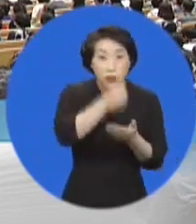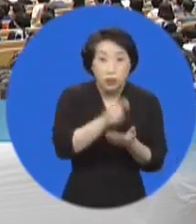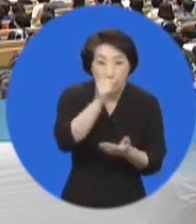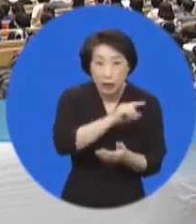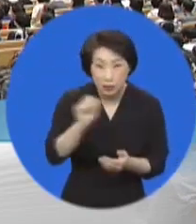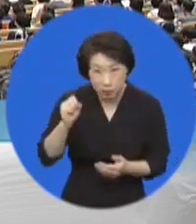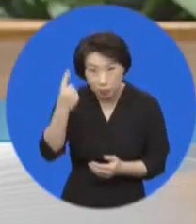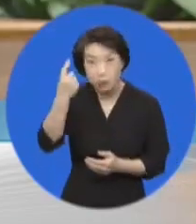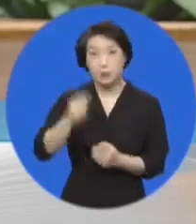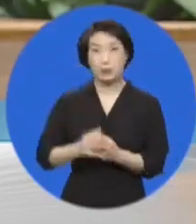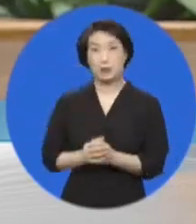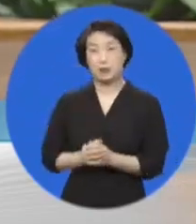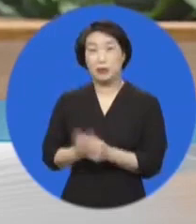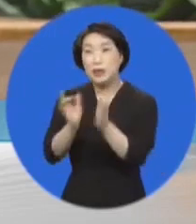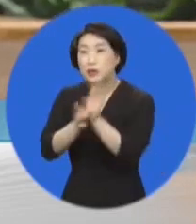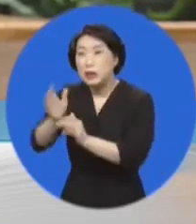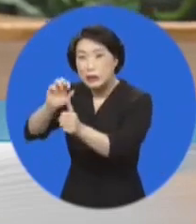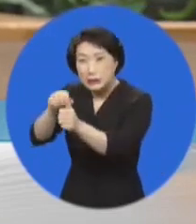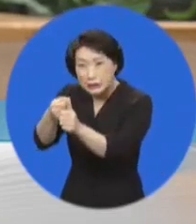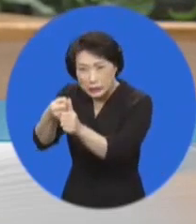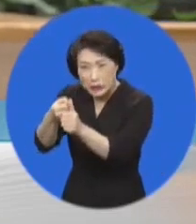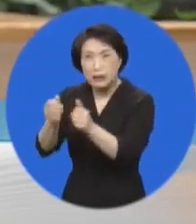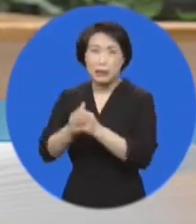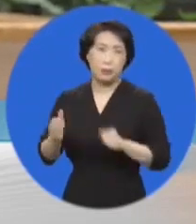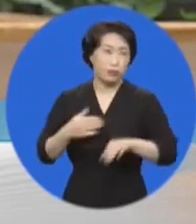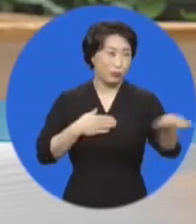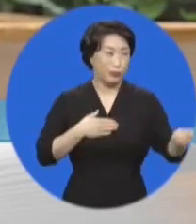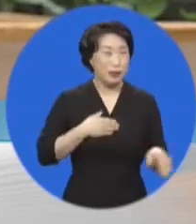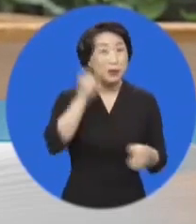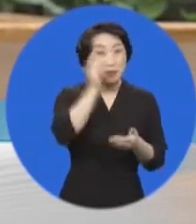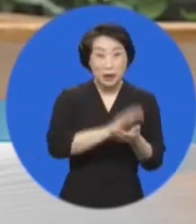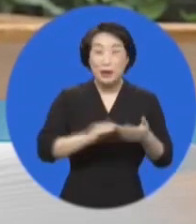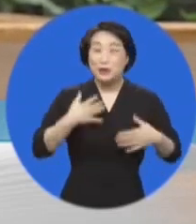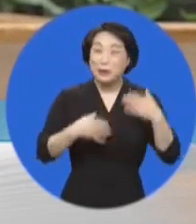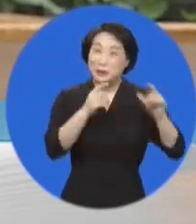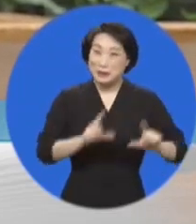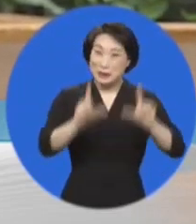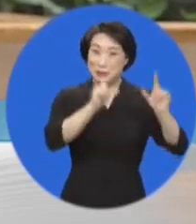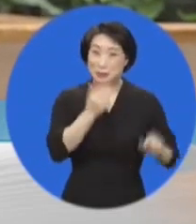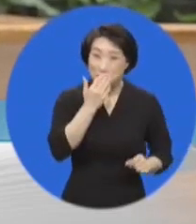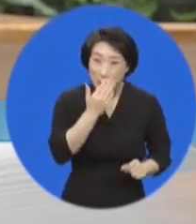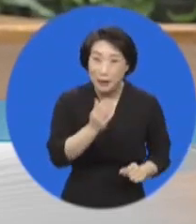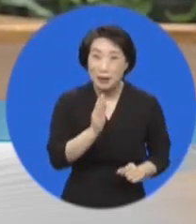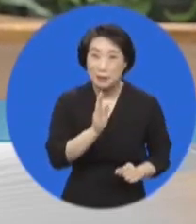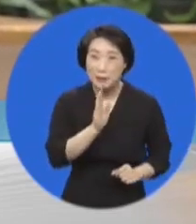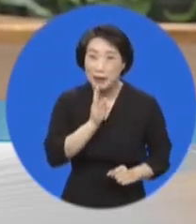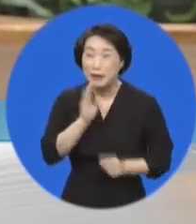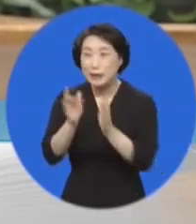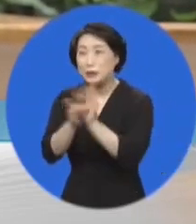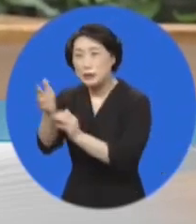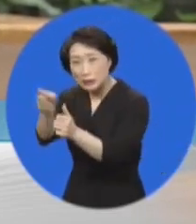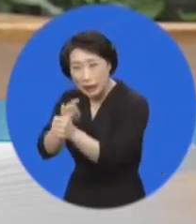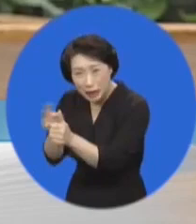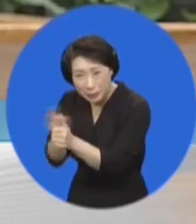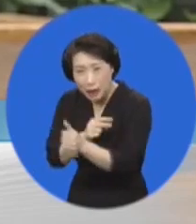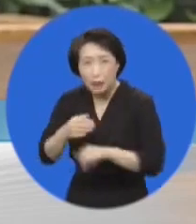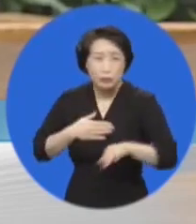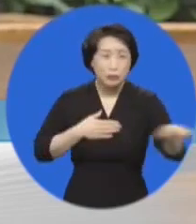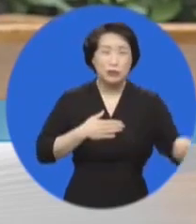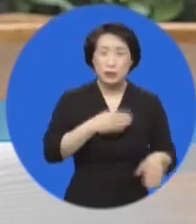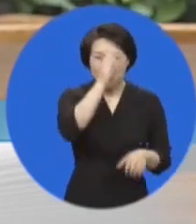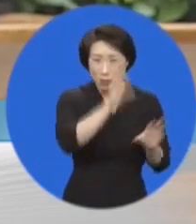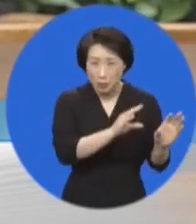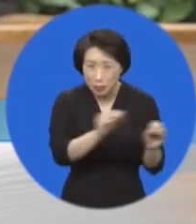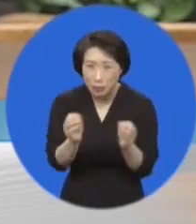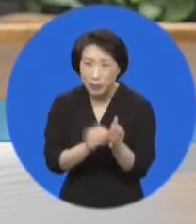인함이라 그가 징계를 받음으로 우리가 평화를 누리고 그가 채찍에